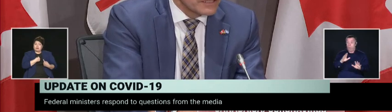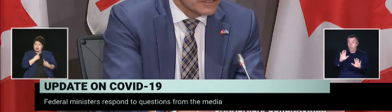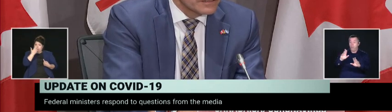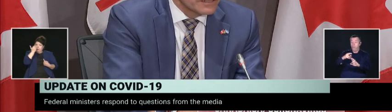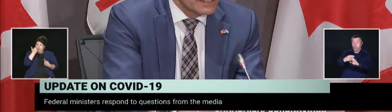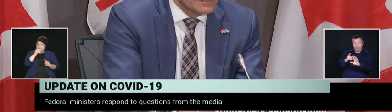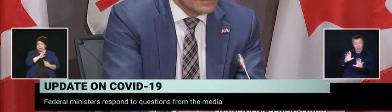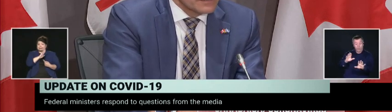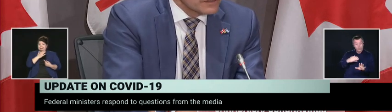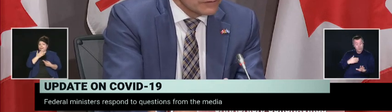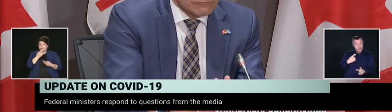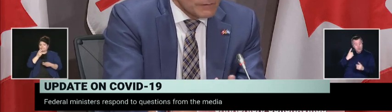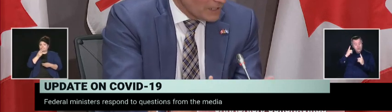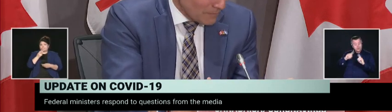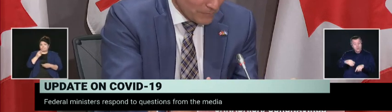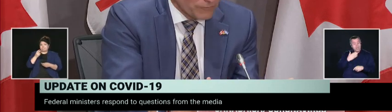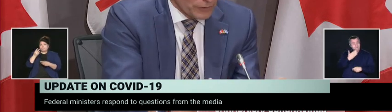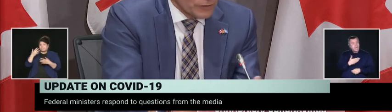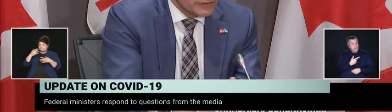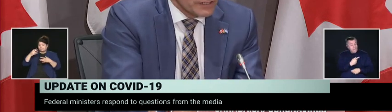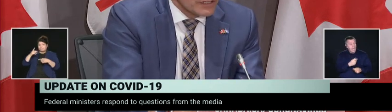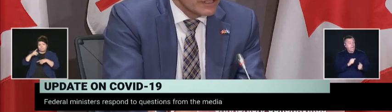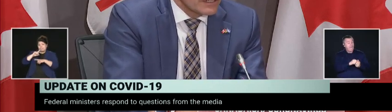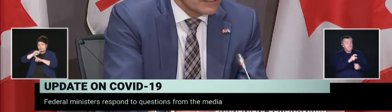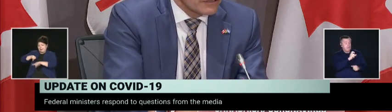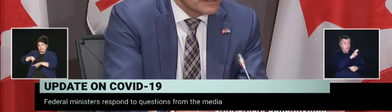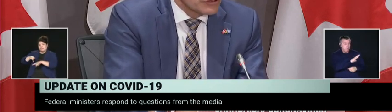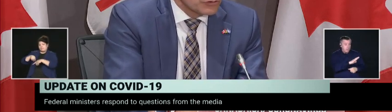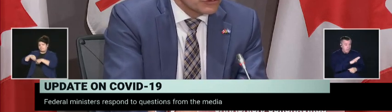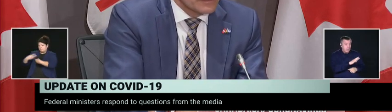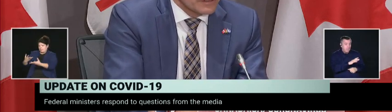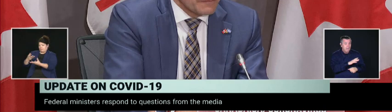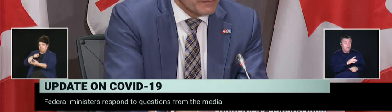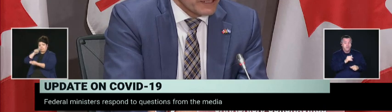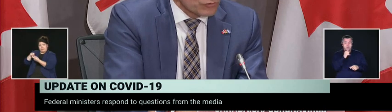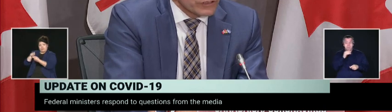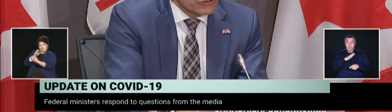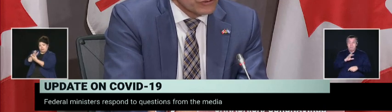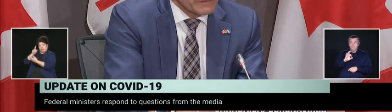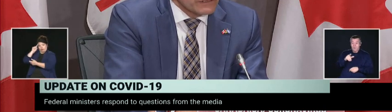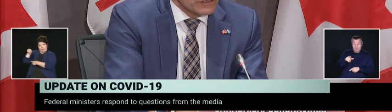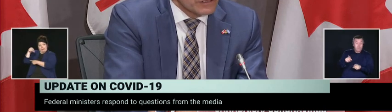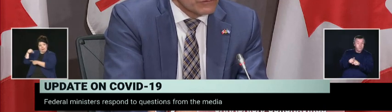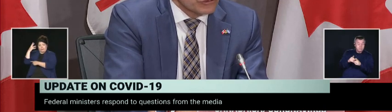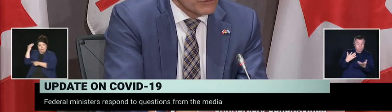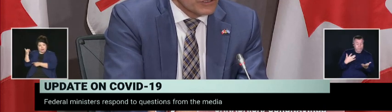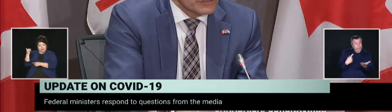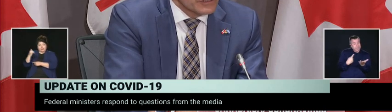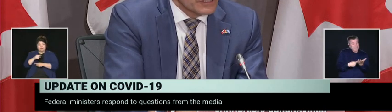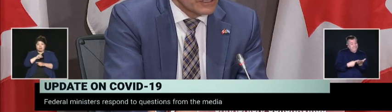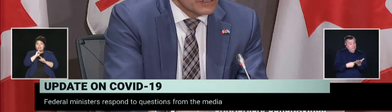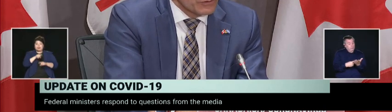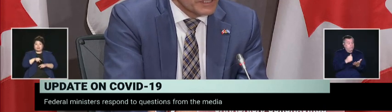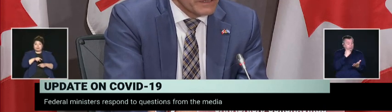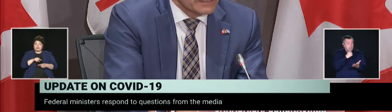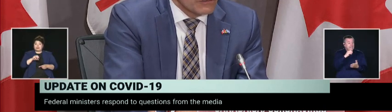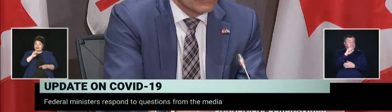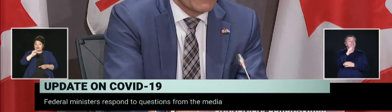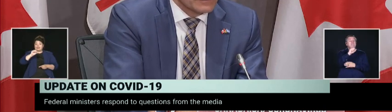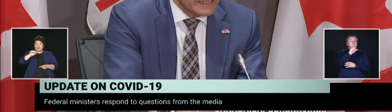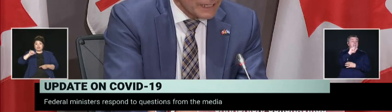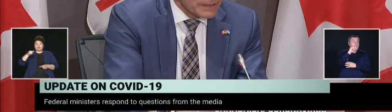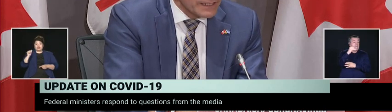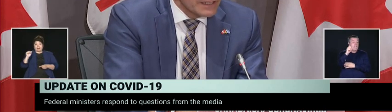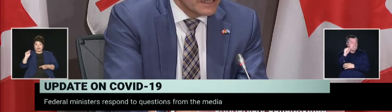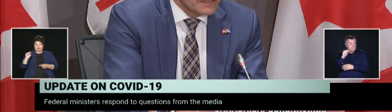M. Sajjan et Mme Freeland, d'ailleurs, discutent à peu près tous les jours avec nos homologues au Québec. Donc,